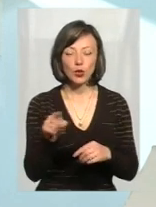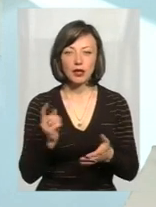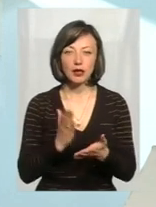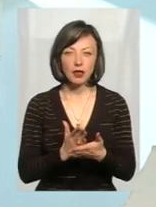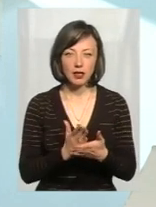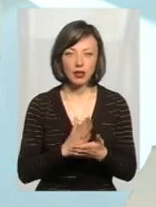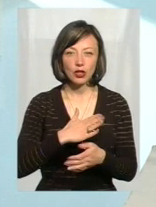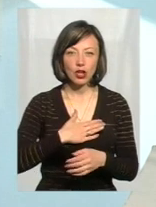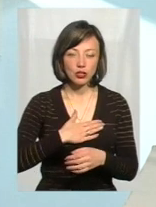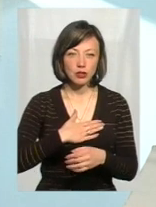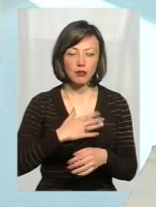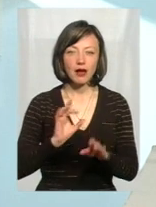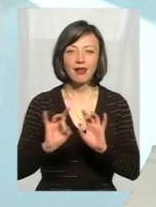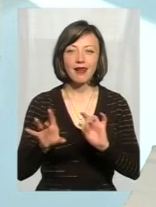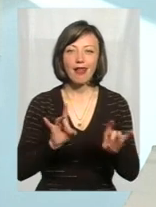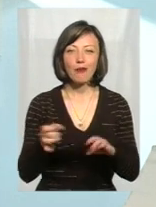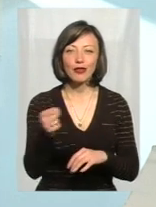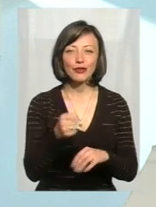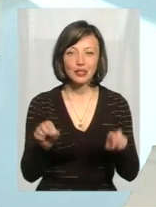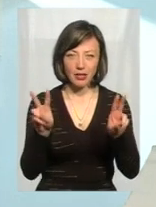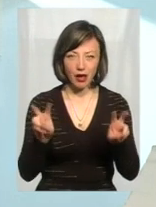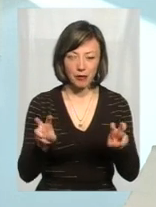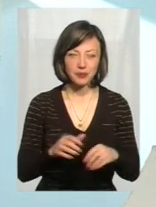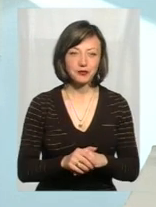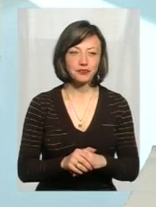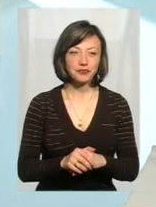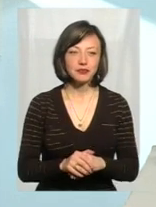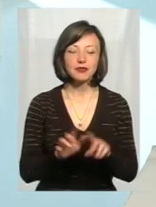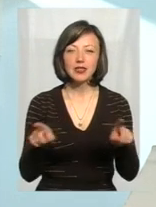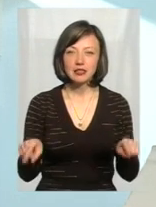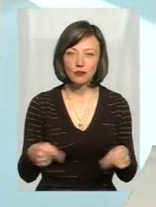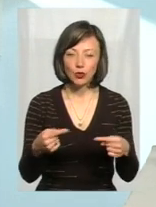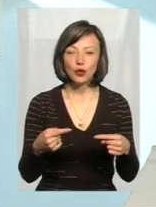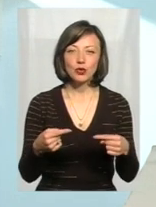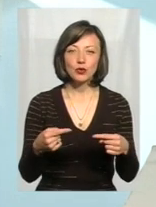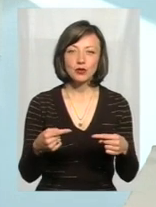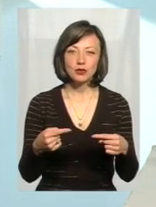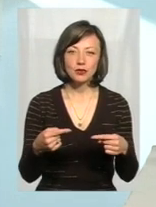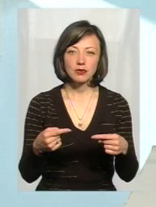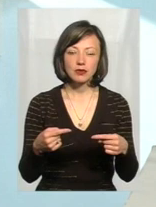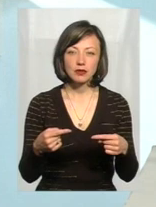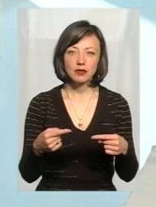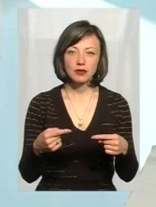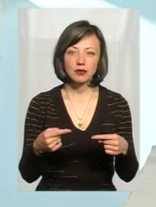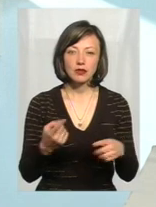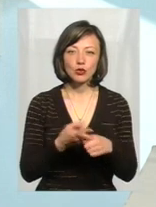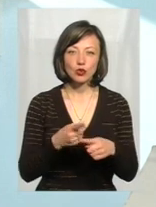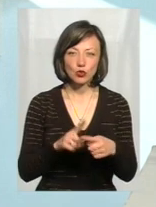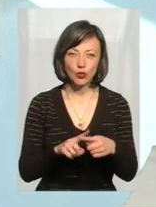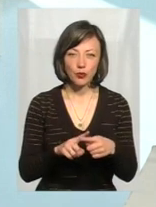є нашими рекламоносіями. Вони саме створюють, наші відвідувачі створюють саме ось